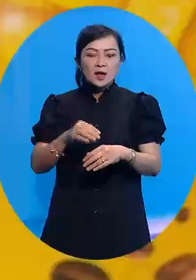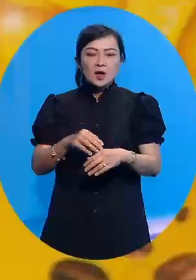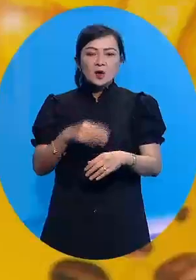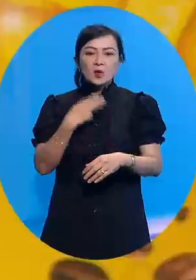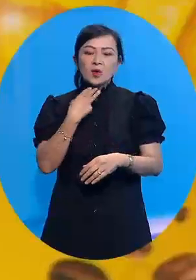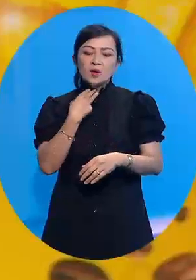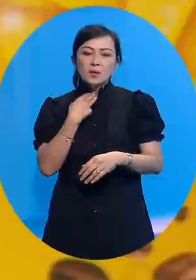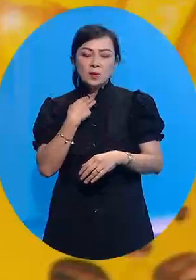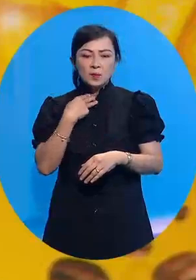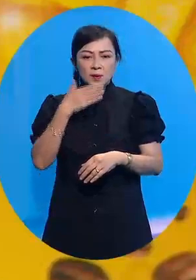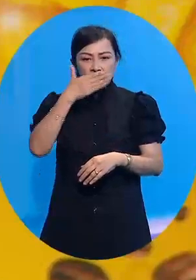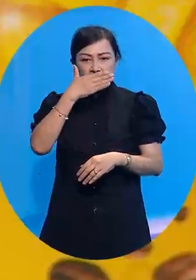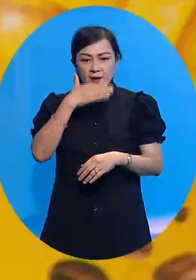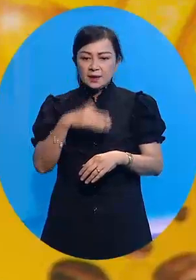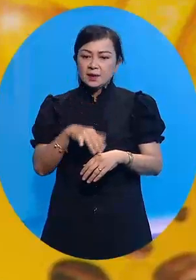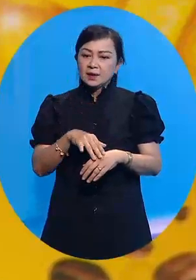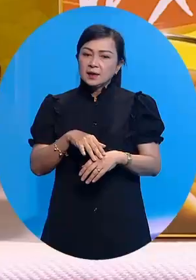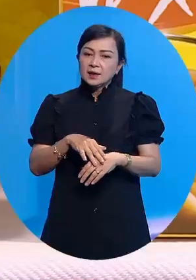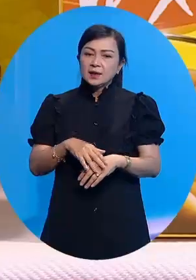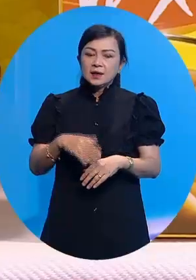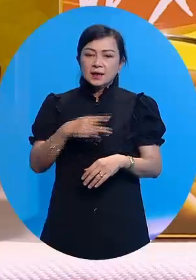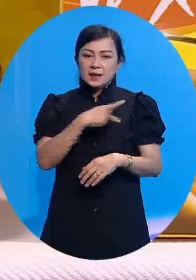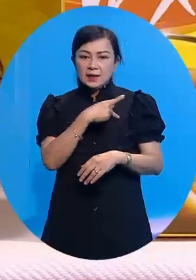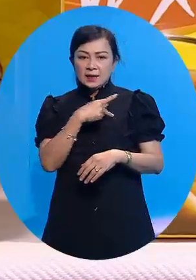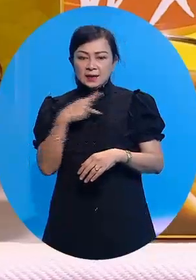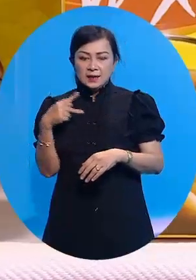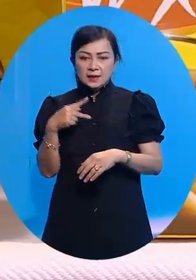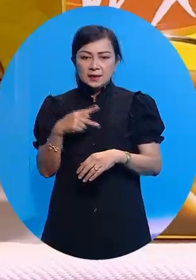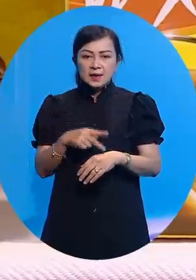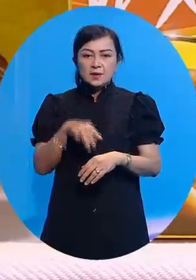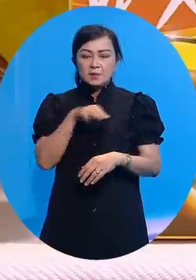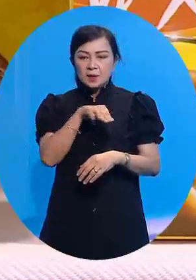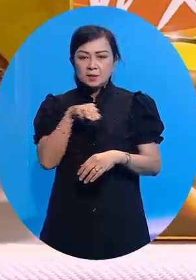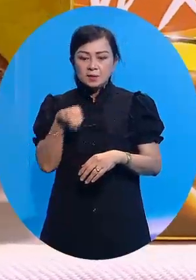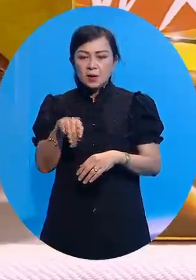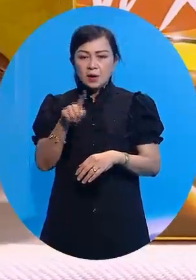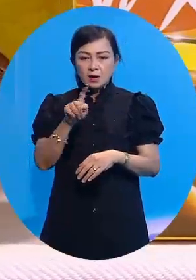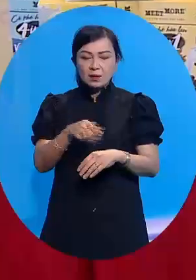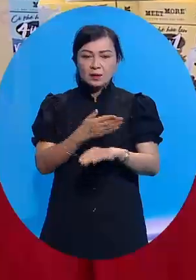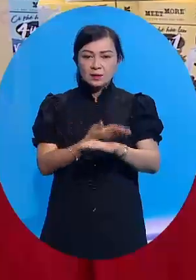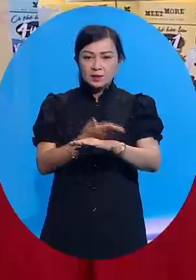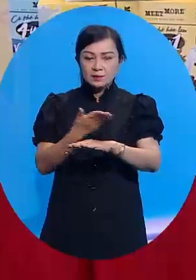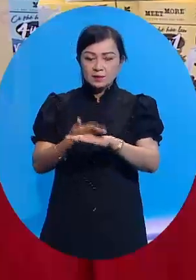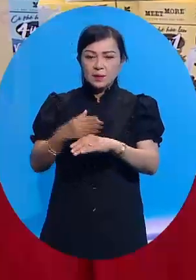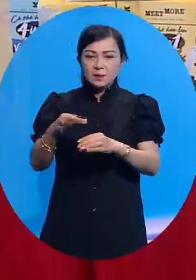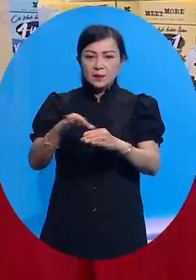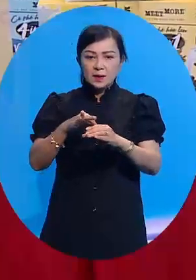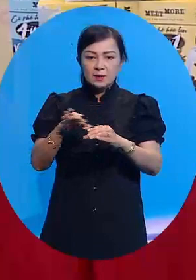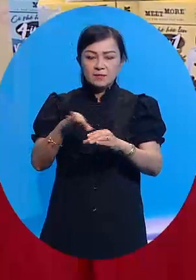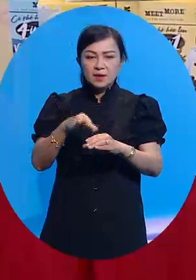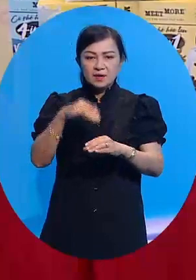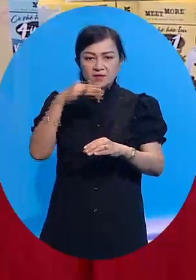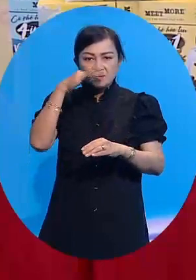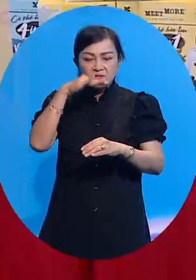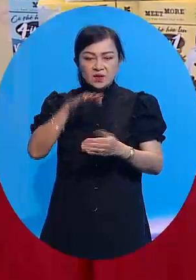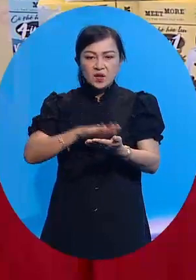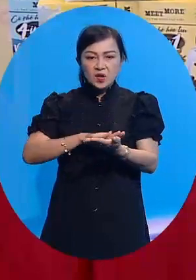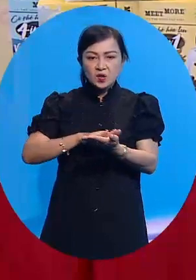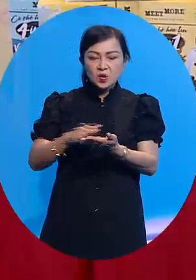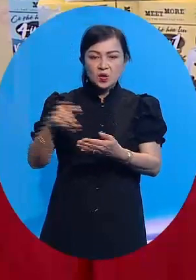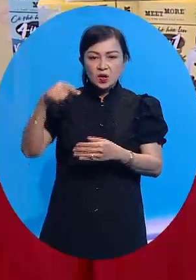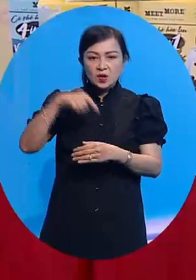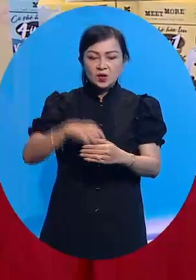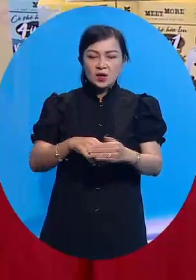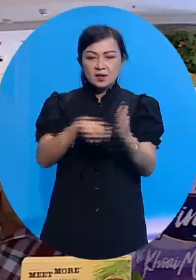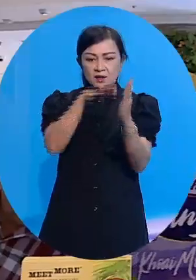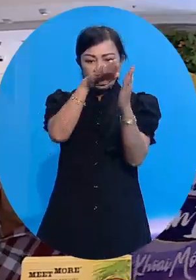môn. Để đáp ứng nhu cầu đa dạng của khách hàng, Midmore tiếp tục cho ra mắt sản phẩm cà phê vị xoài. Đến với chương trình Tôn vinh